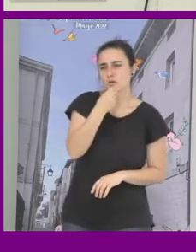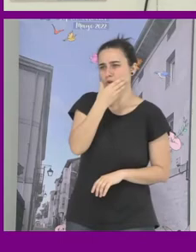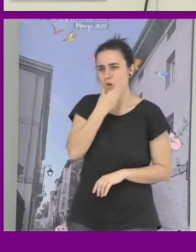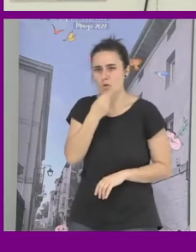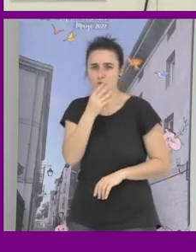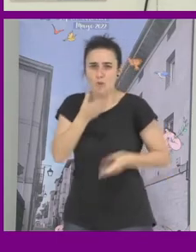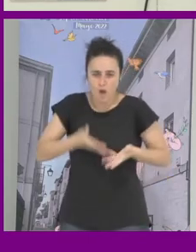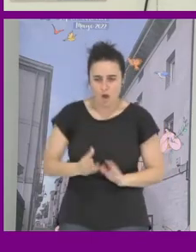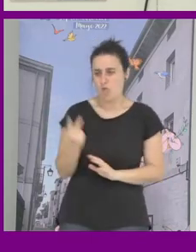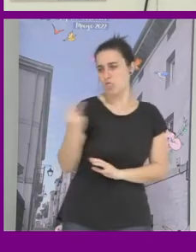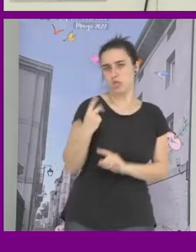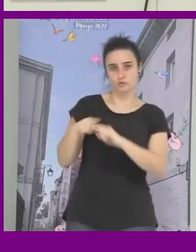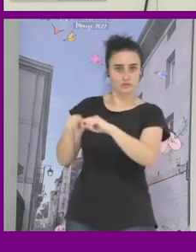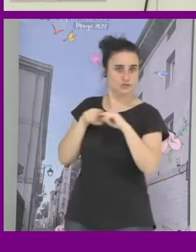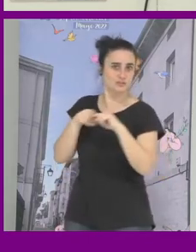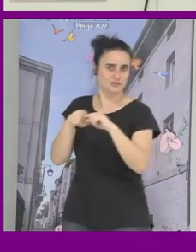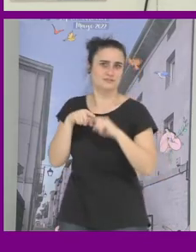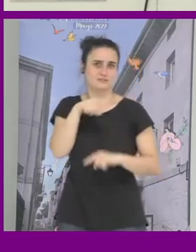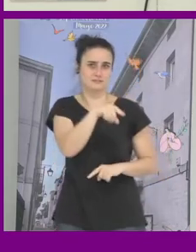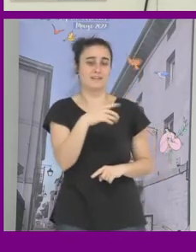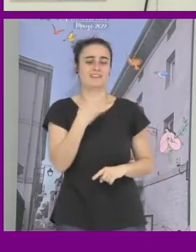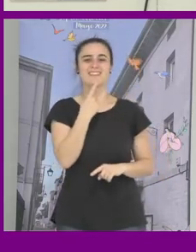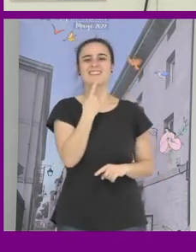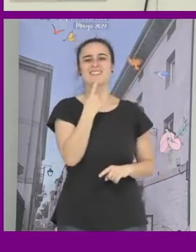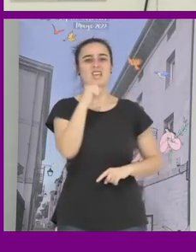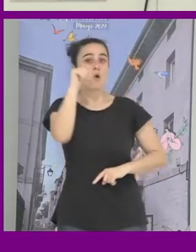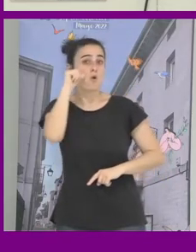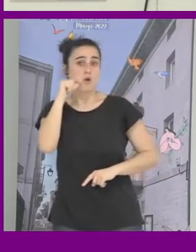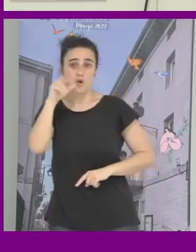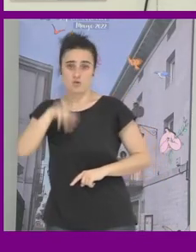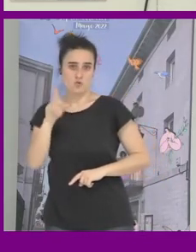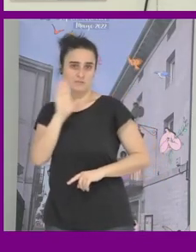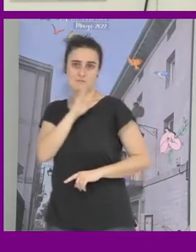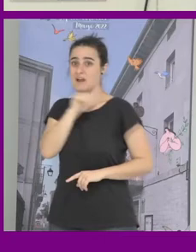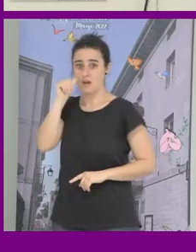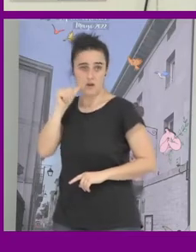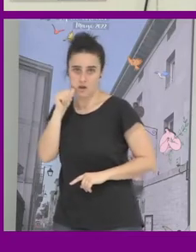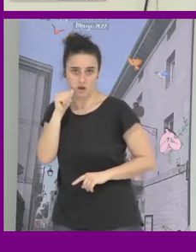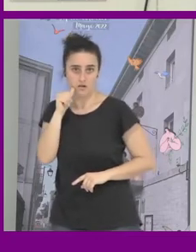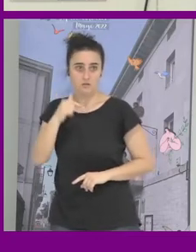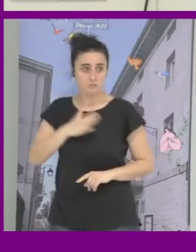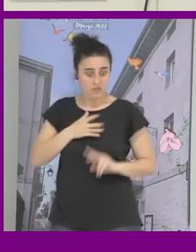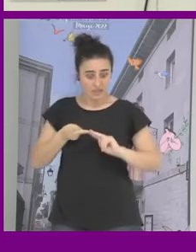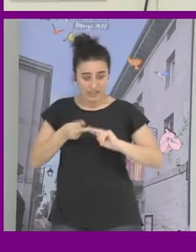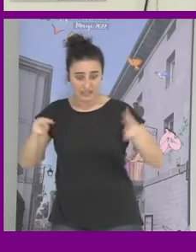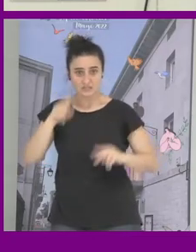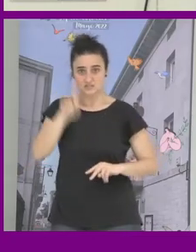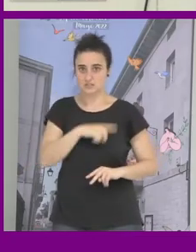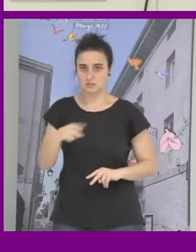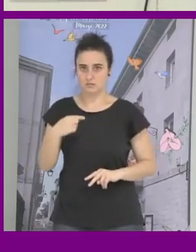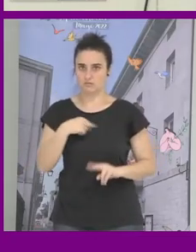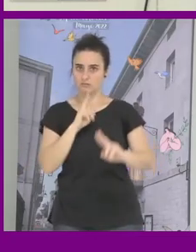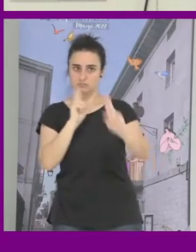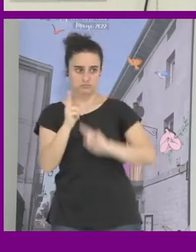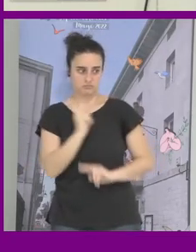zelako. Eta hau esaten du ama ez aurdunak. Nire geneak izan edo ez izan, biona izango zela erantzun